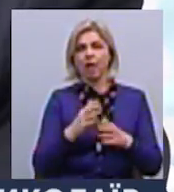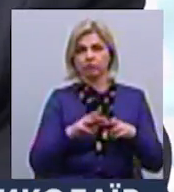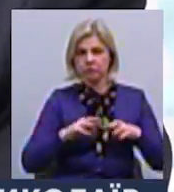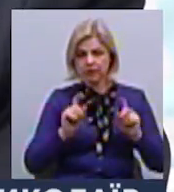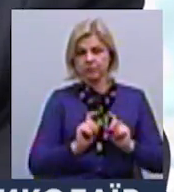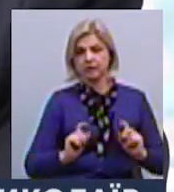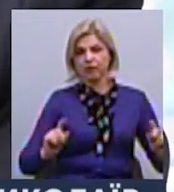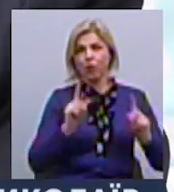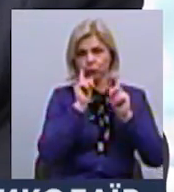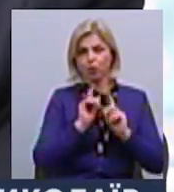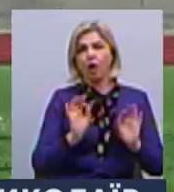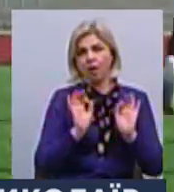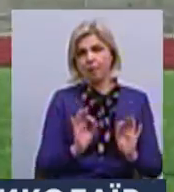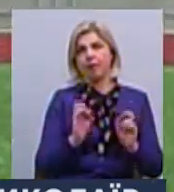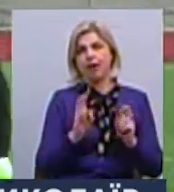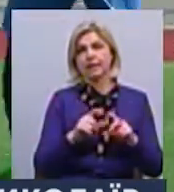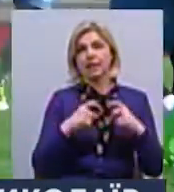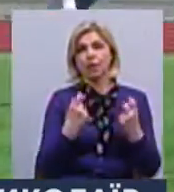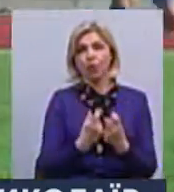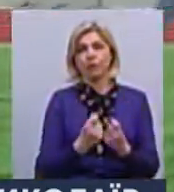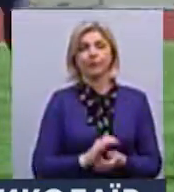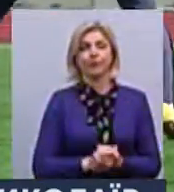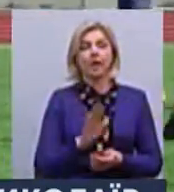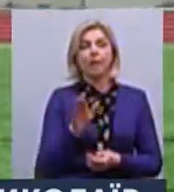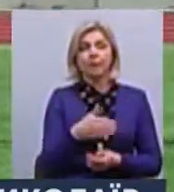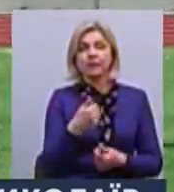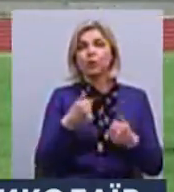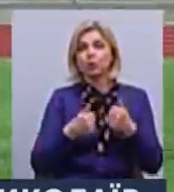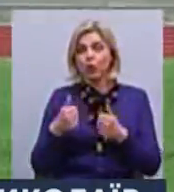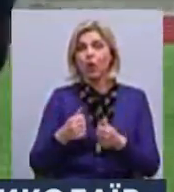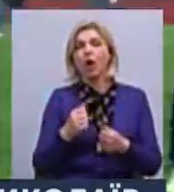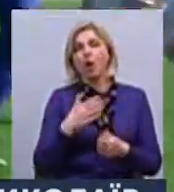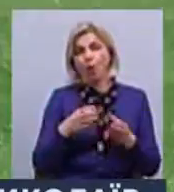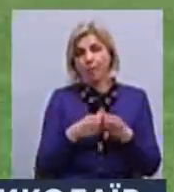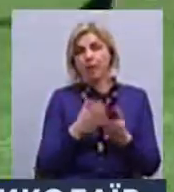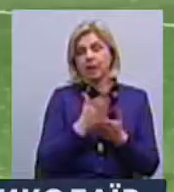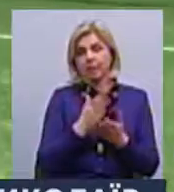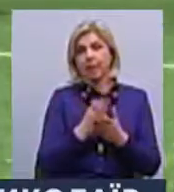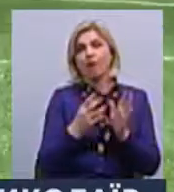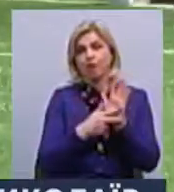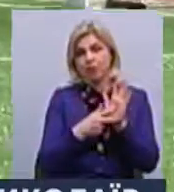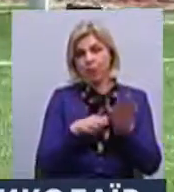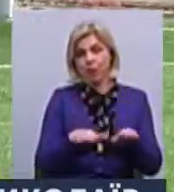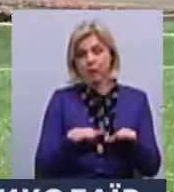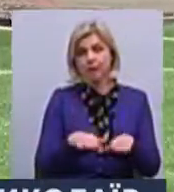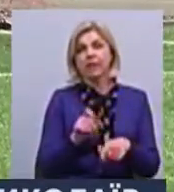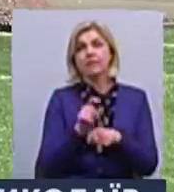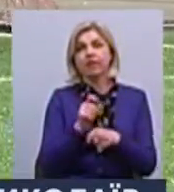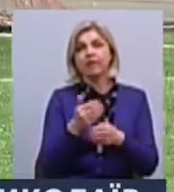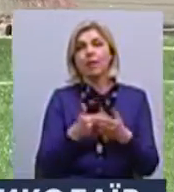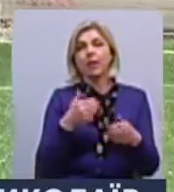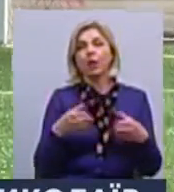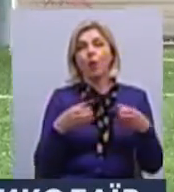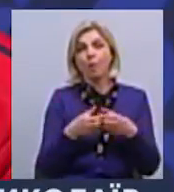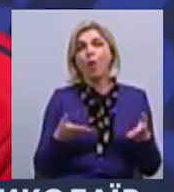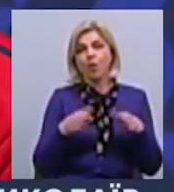зроблено за типом стадіону. Після 15 зіграних турів «Корабели» мають 21 очко та посідають 8-му позицію. Завдання перед командою